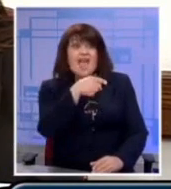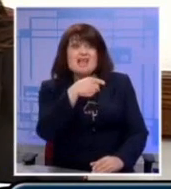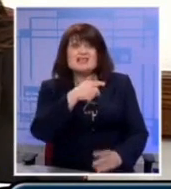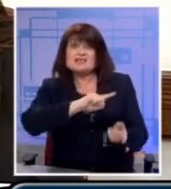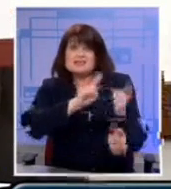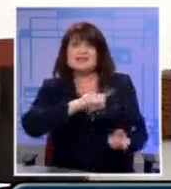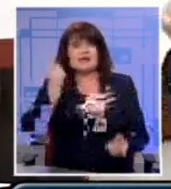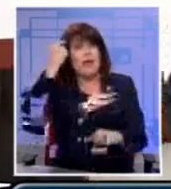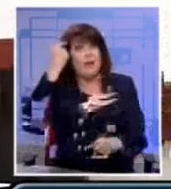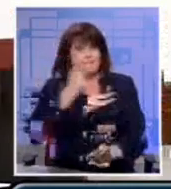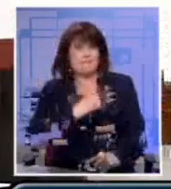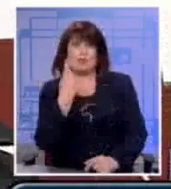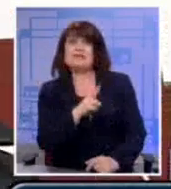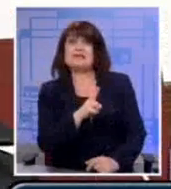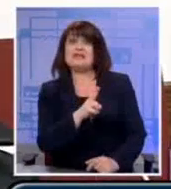άποψη.